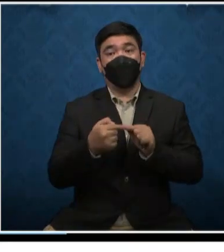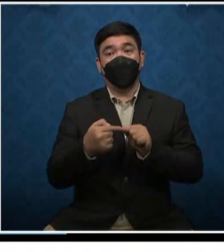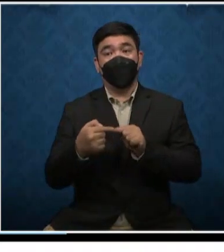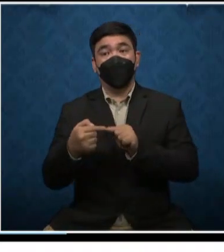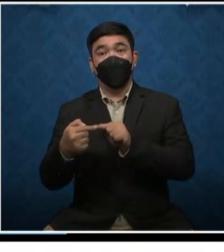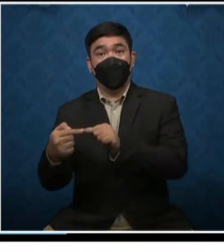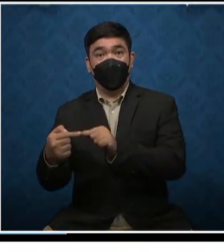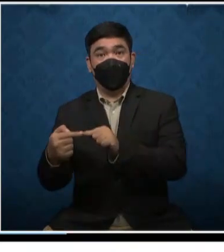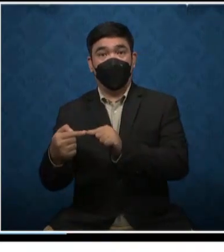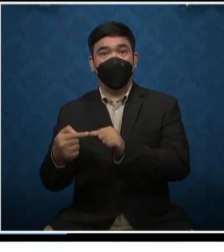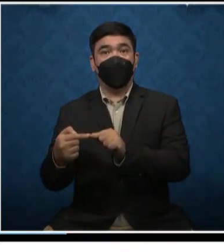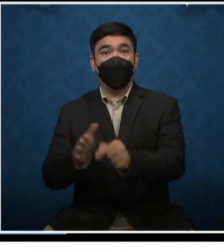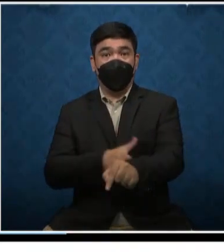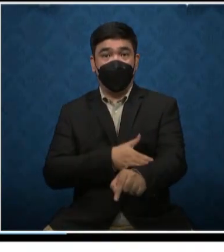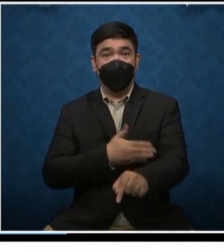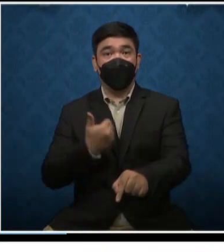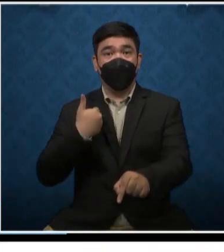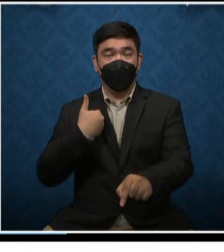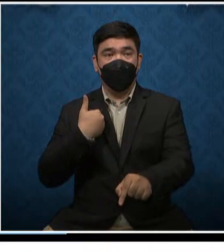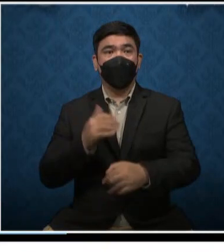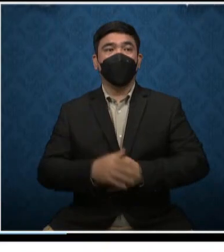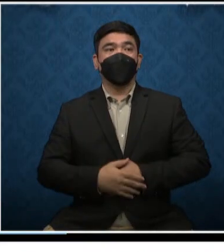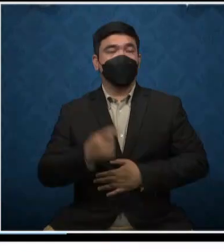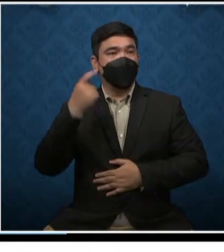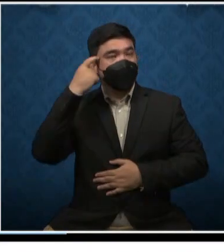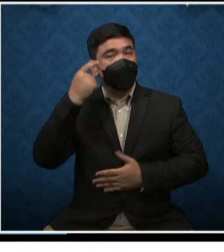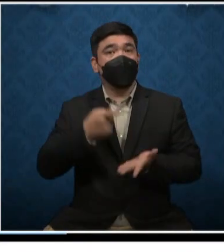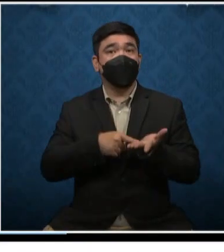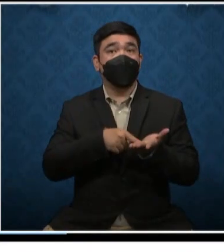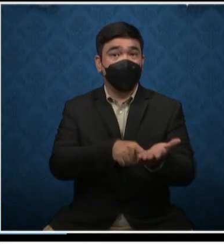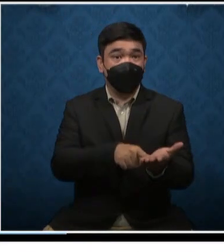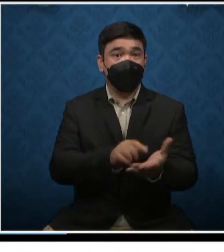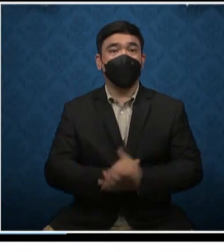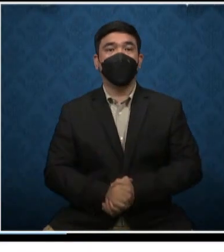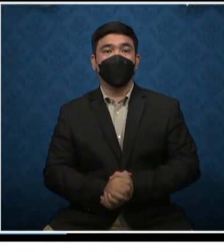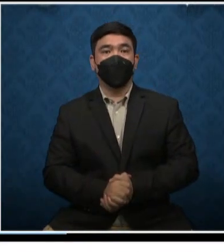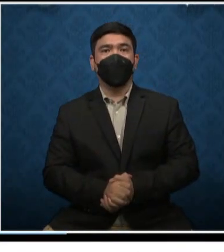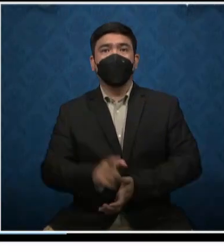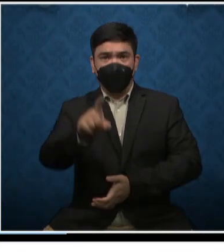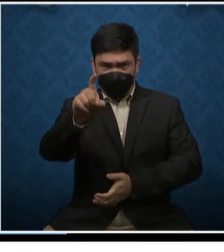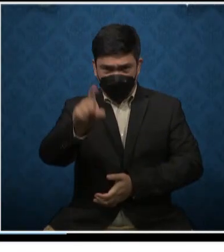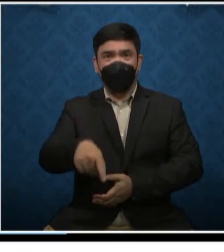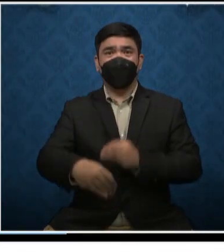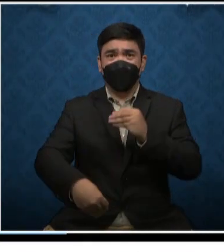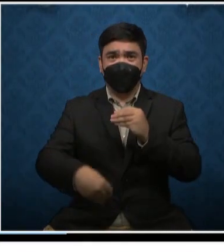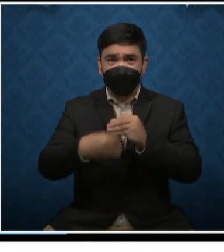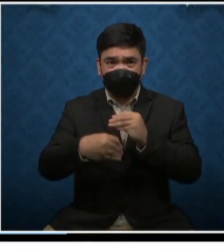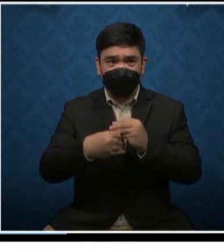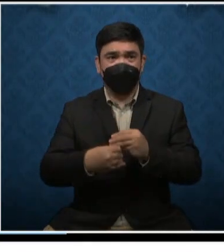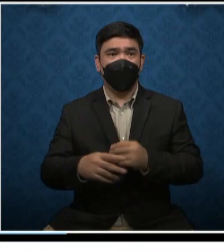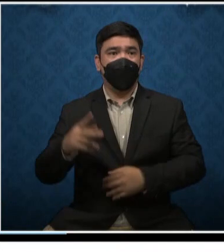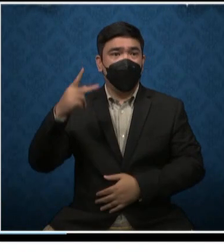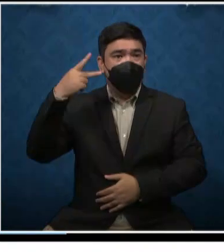างต่อเนื่องจึงมีข้อเสนอแนะว่าควรมีการเพิ่มสิทธิประโย